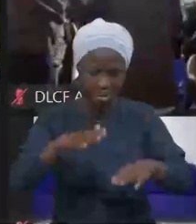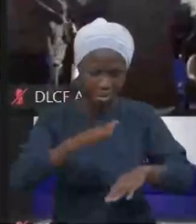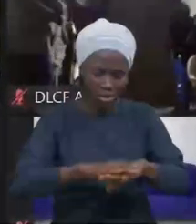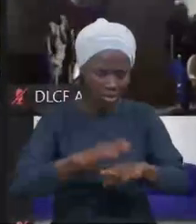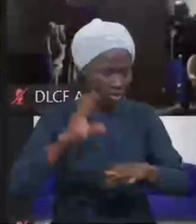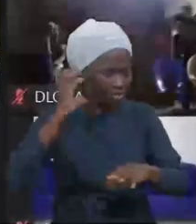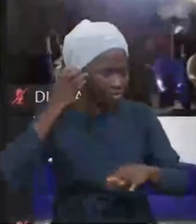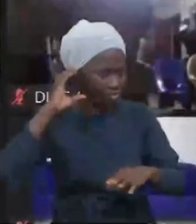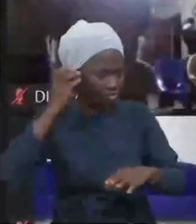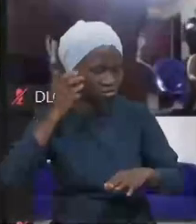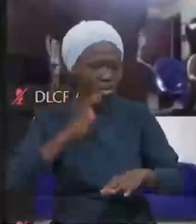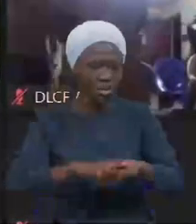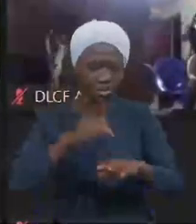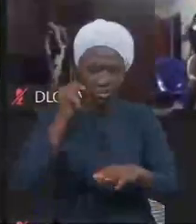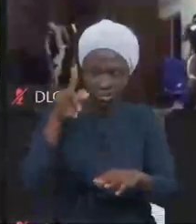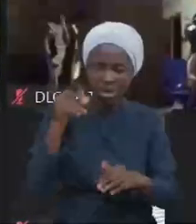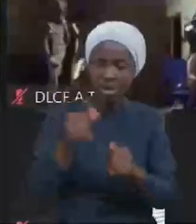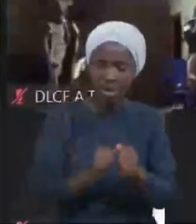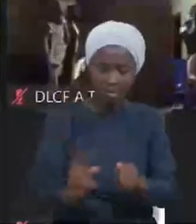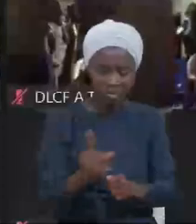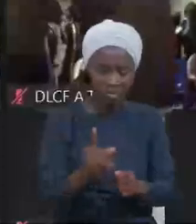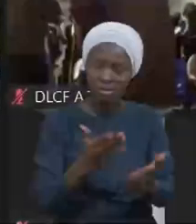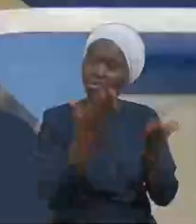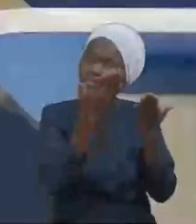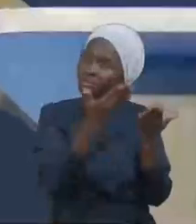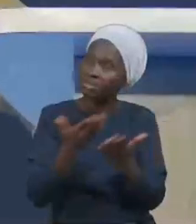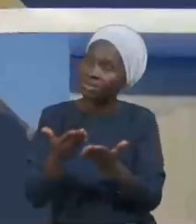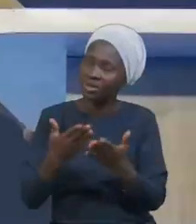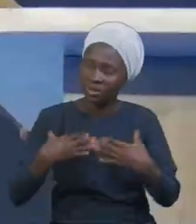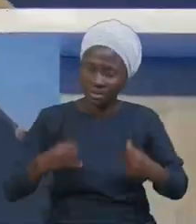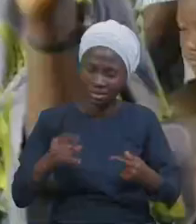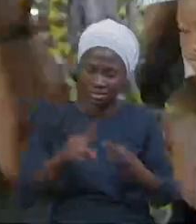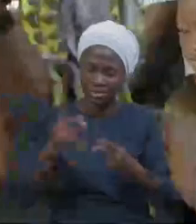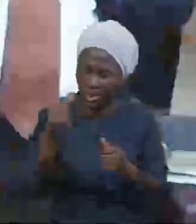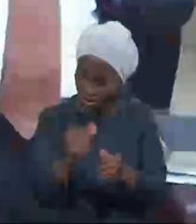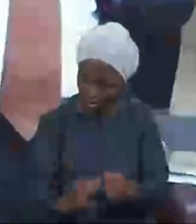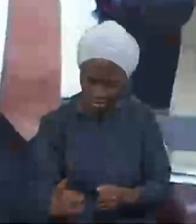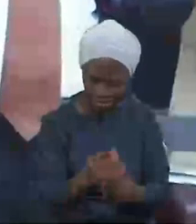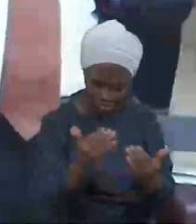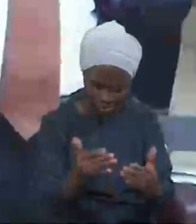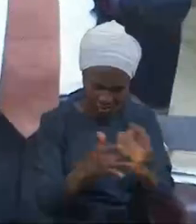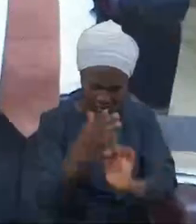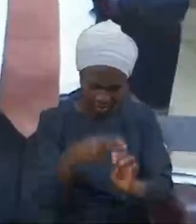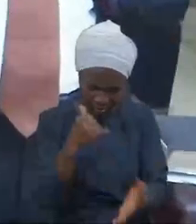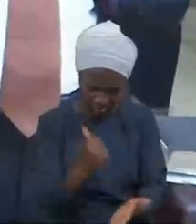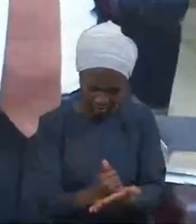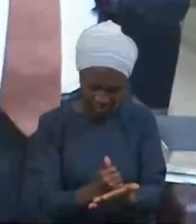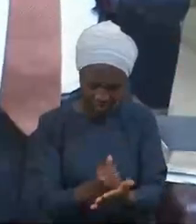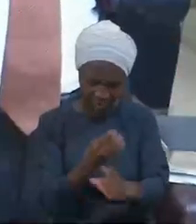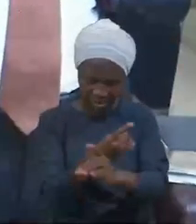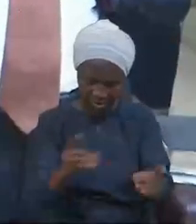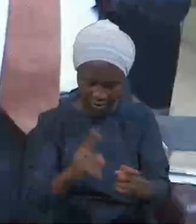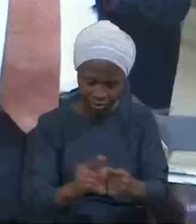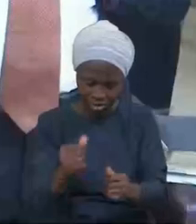radio, partout, envoie la guérison à tout le monde. La délivrance à tout le